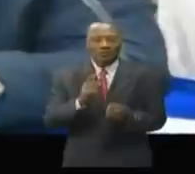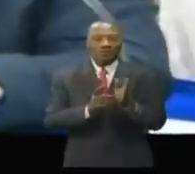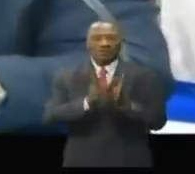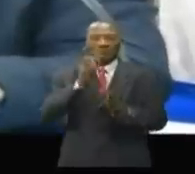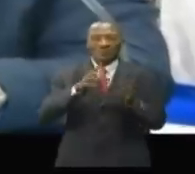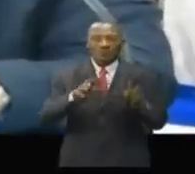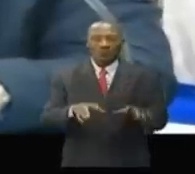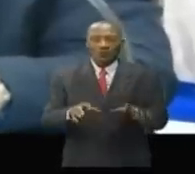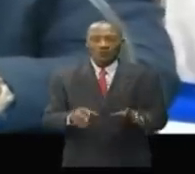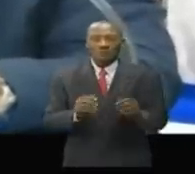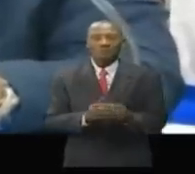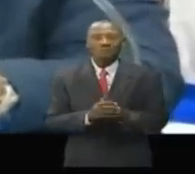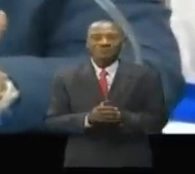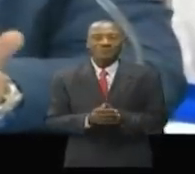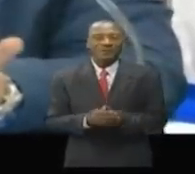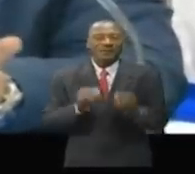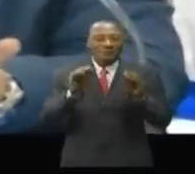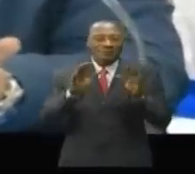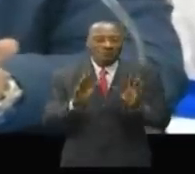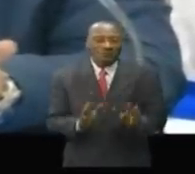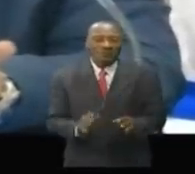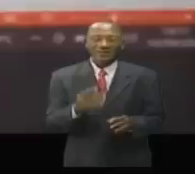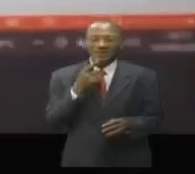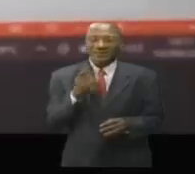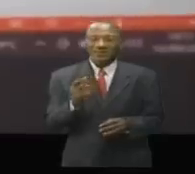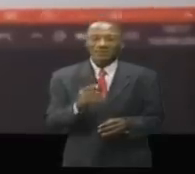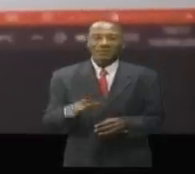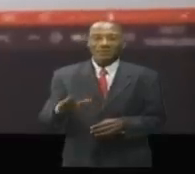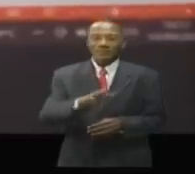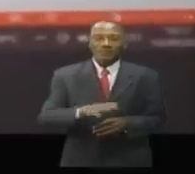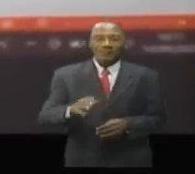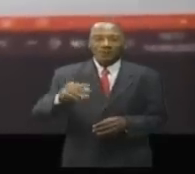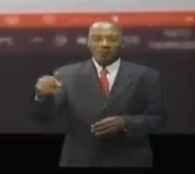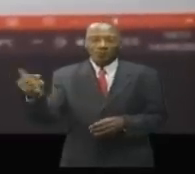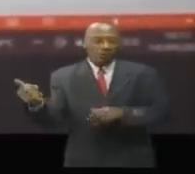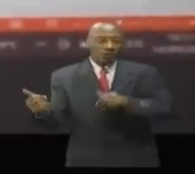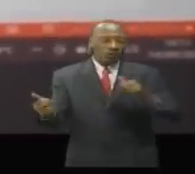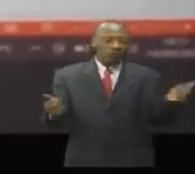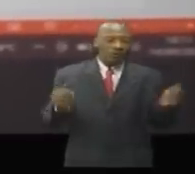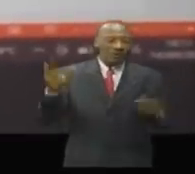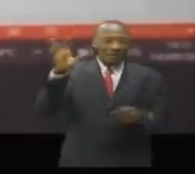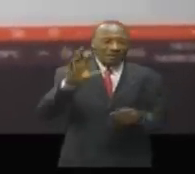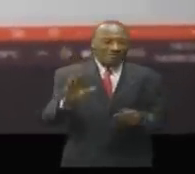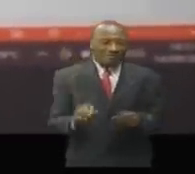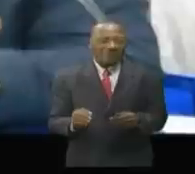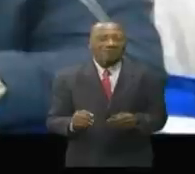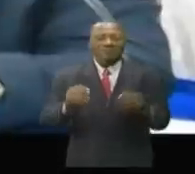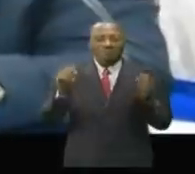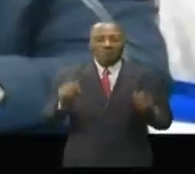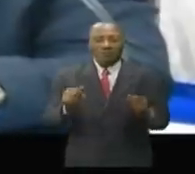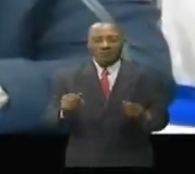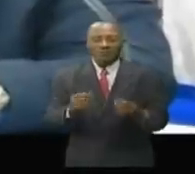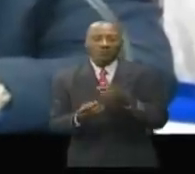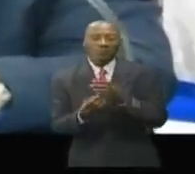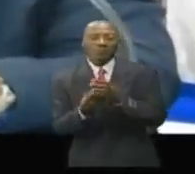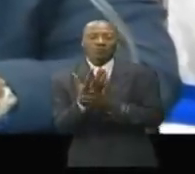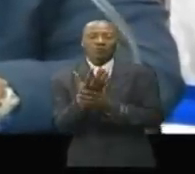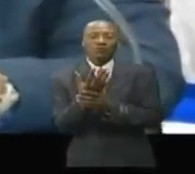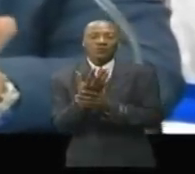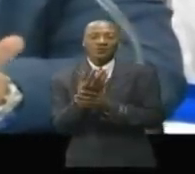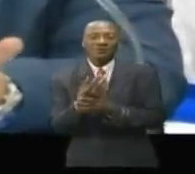Kasongo Numbi, il n'y a aucun autre pays en Afrique capable de produire de l'hydrogène en grande quantité comme en